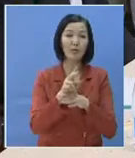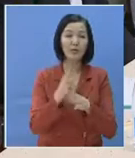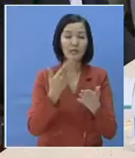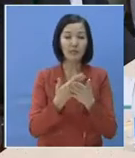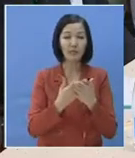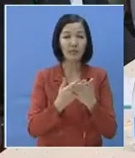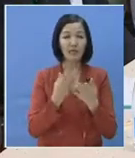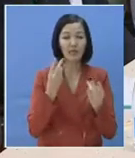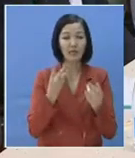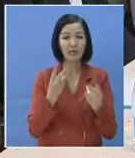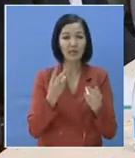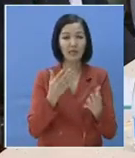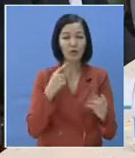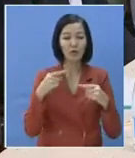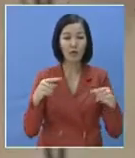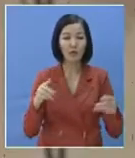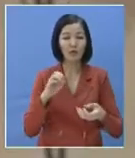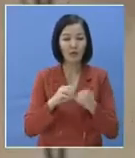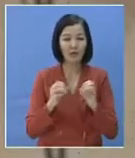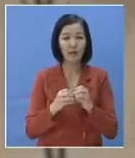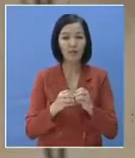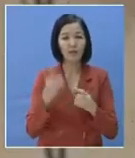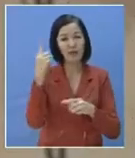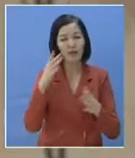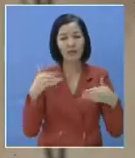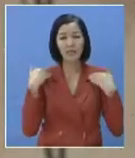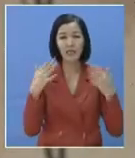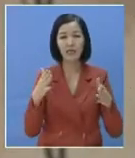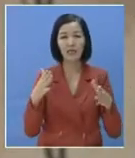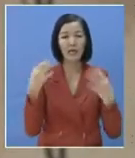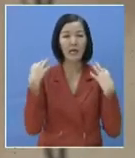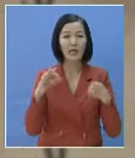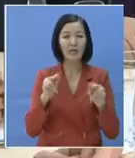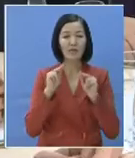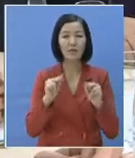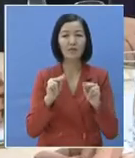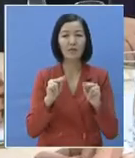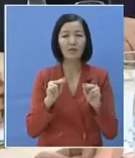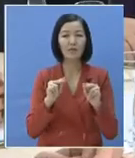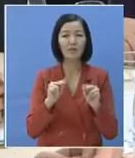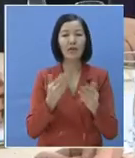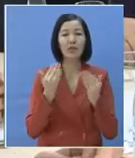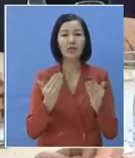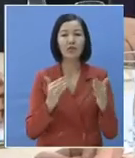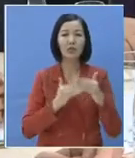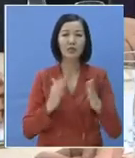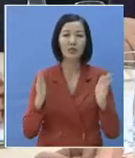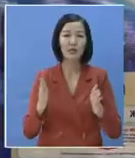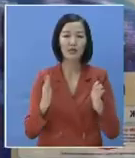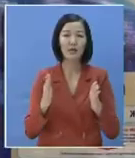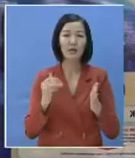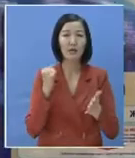коррупционной ситуации и других проблем. Как утверждают одни из инициаторов идеи, открытость и объективность при рассмотрении содержимого ящика